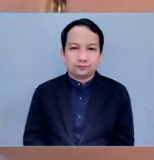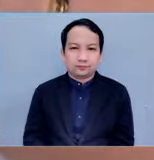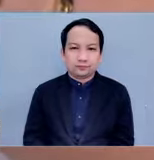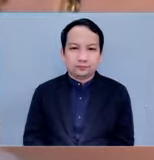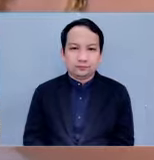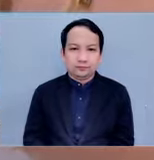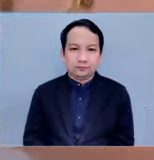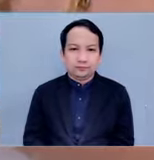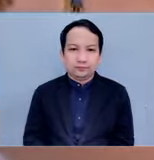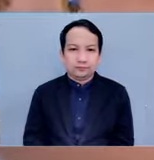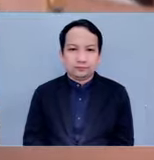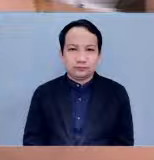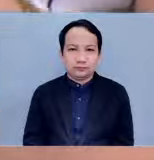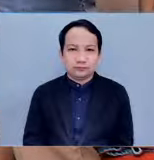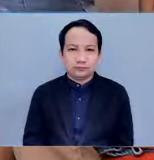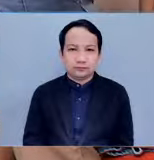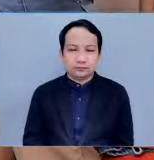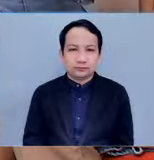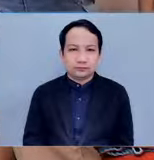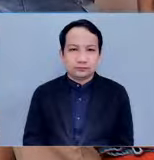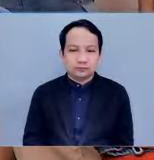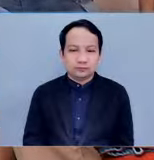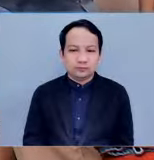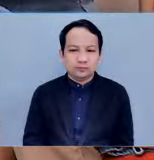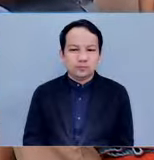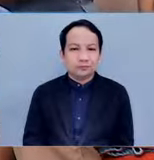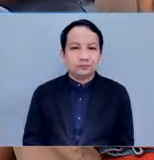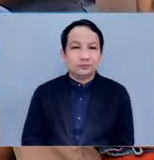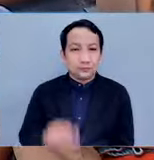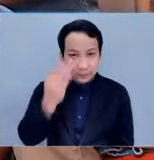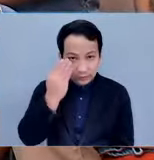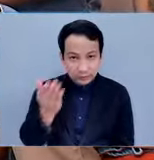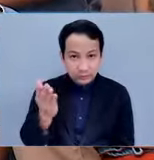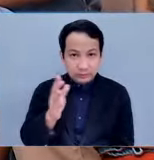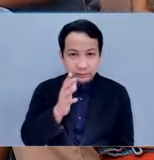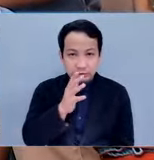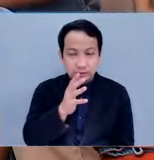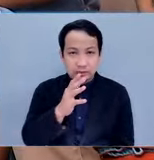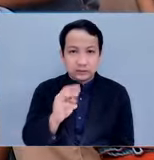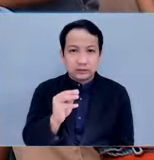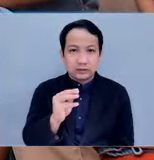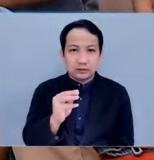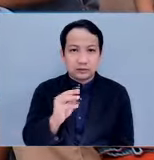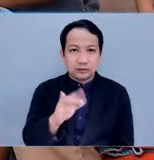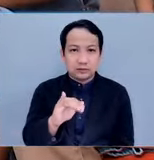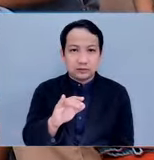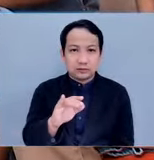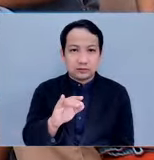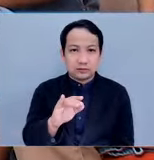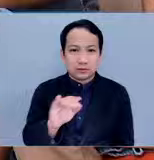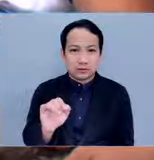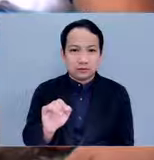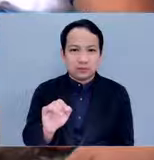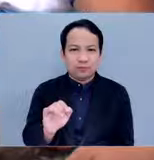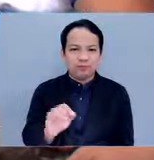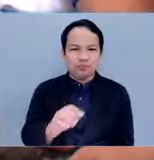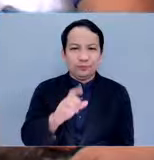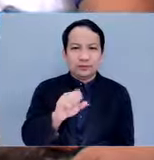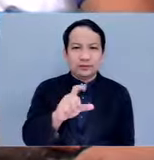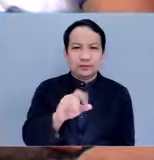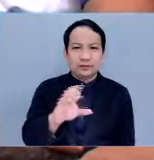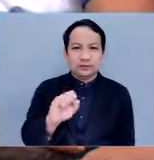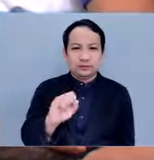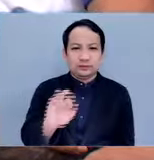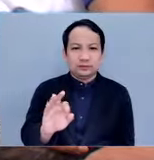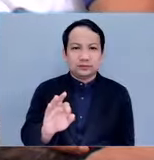Itong para makilala ng ating mga manunood. Itong mga hawak natin, yung kay Maui, anong breed? That is a Scottish Fold Cat po.